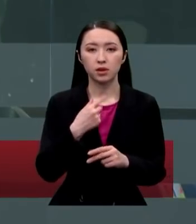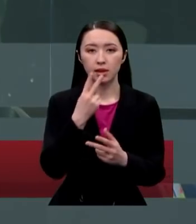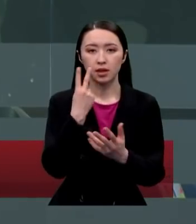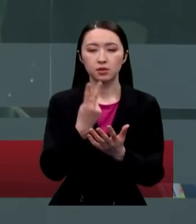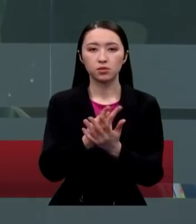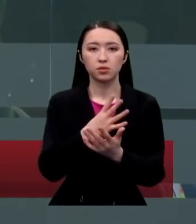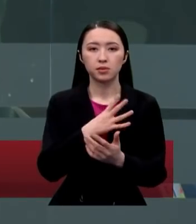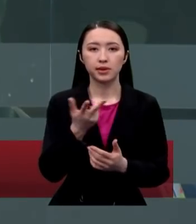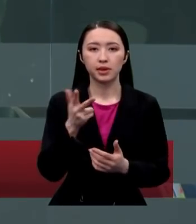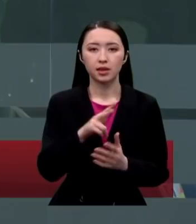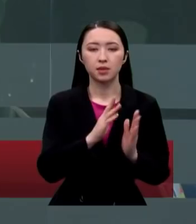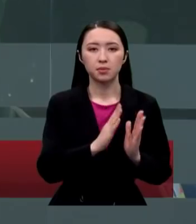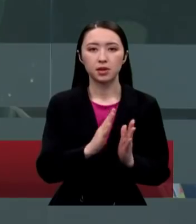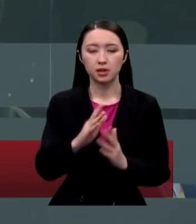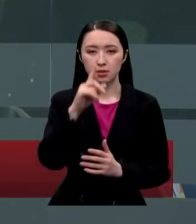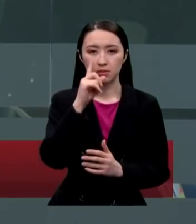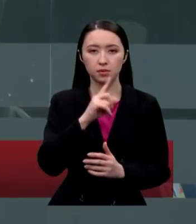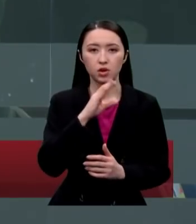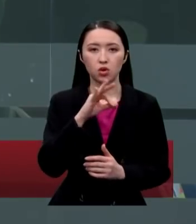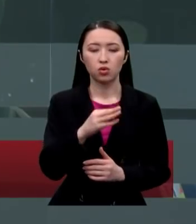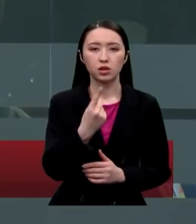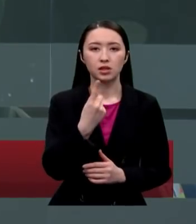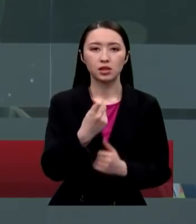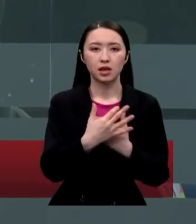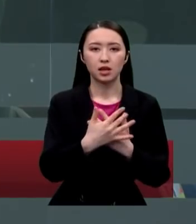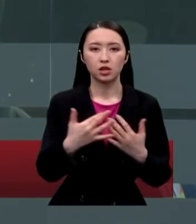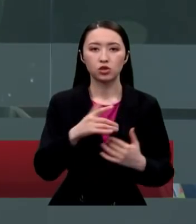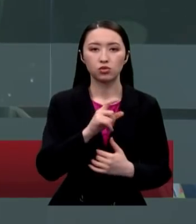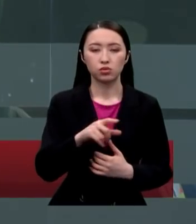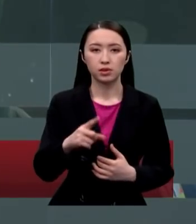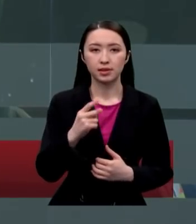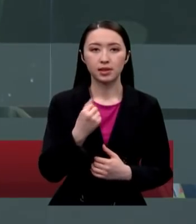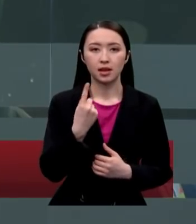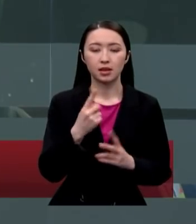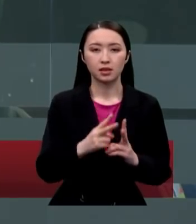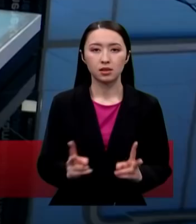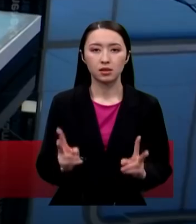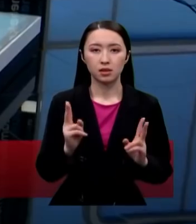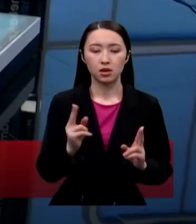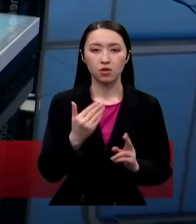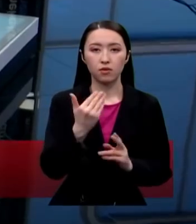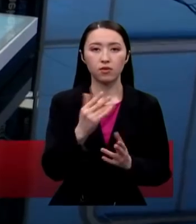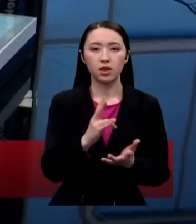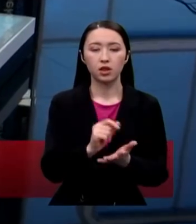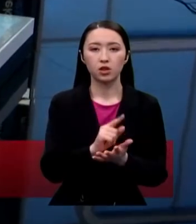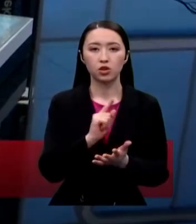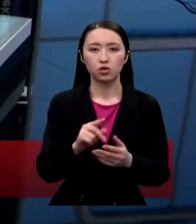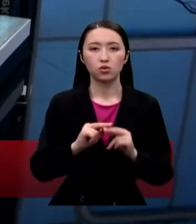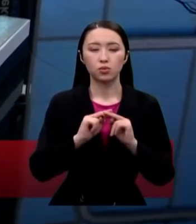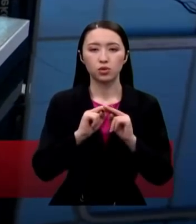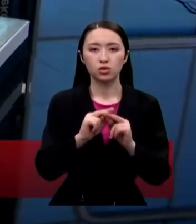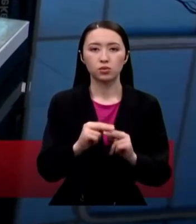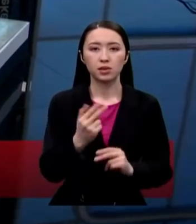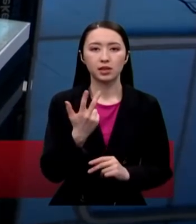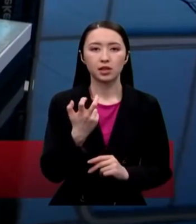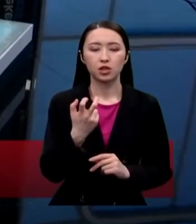3 последовательных месяца от 100 различных людей. Грубо говоря, за один квартал в ваш адрес должно поступить порядка